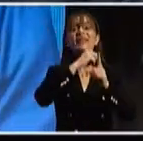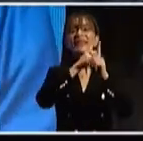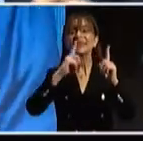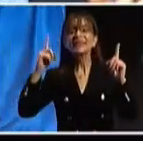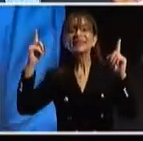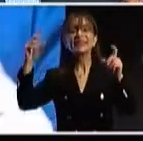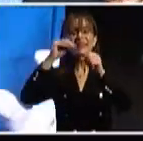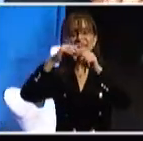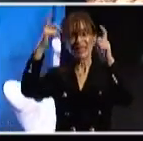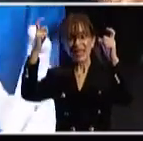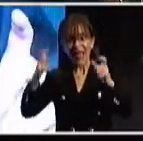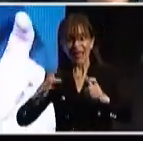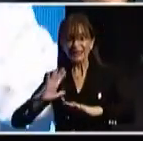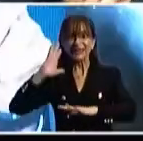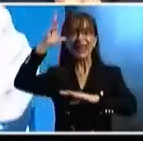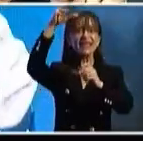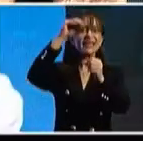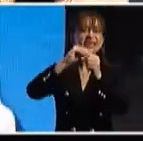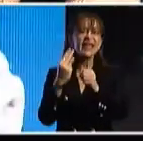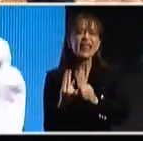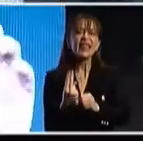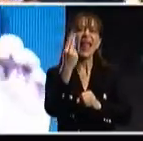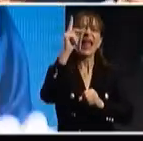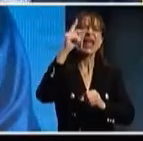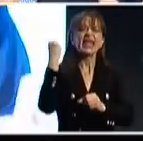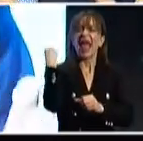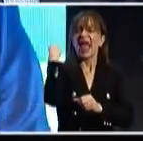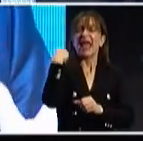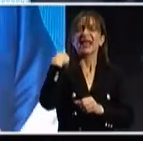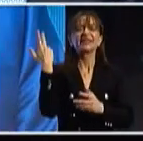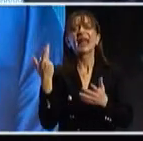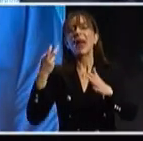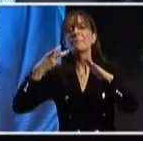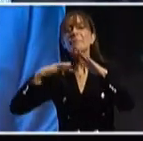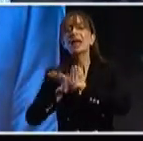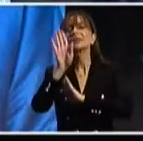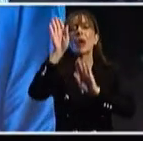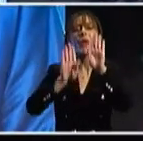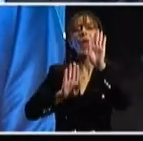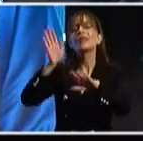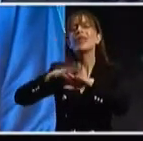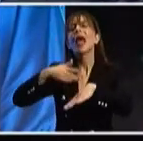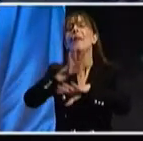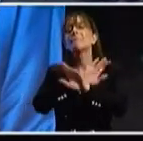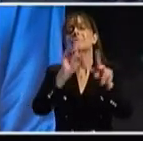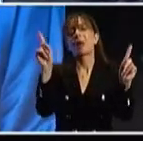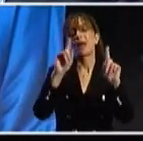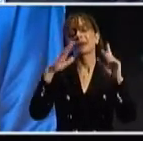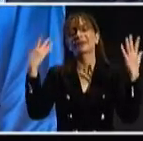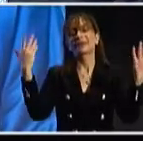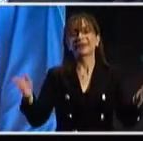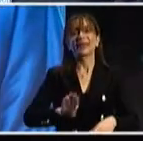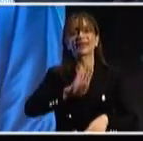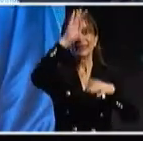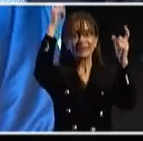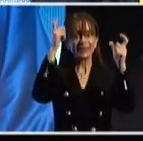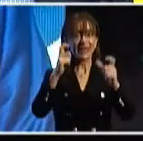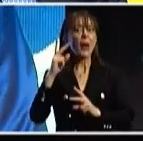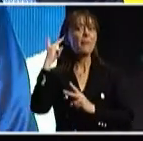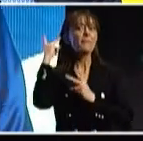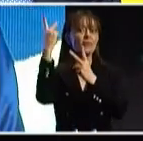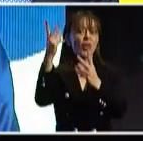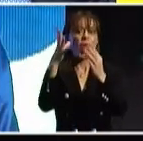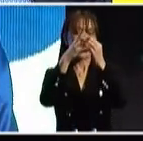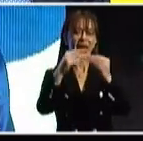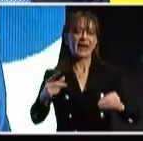geleceği için yeni tek bir metro ihalesi yapmadılar. İşte İstanbul'un kayıp